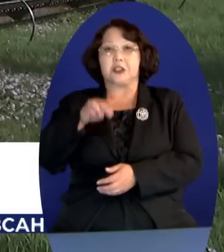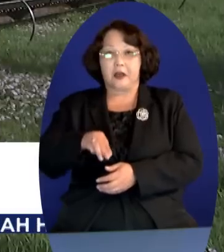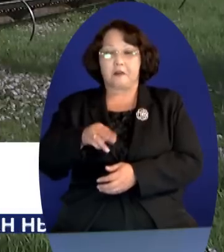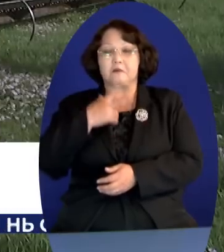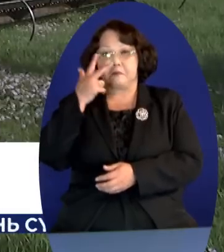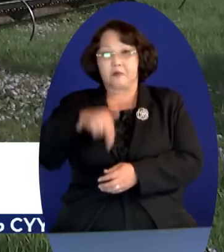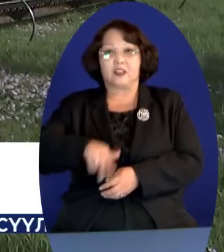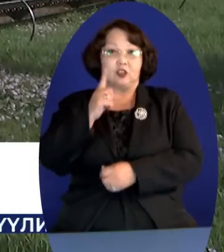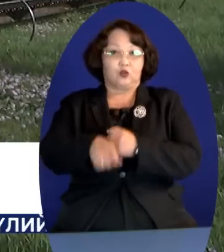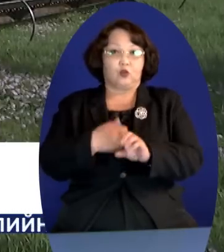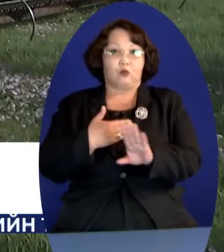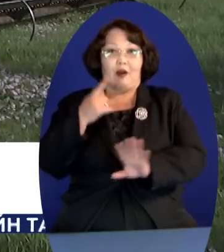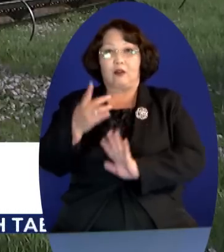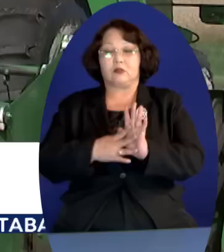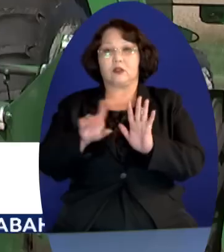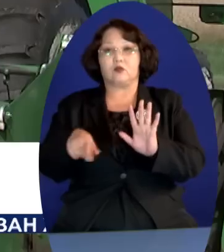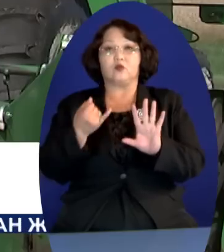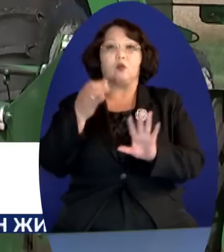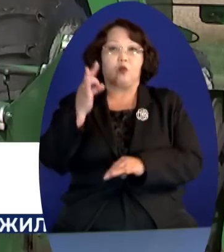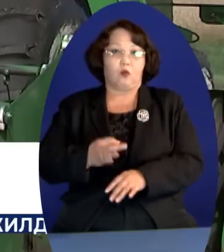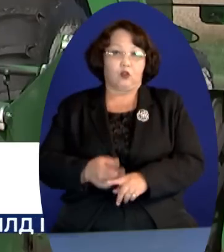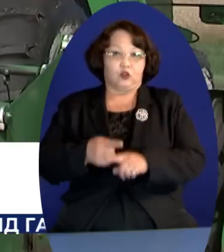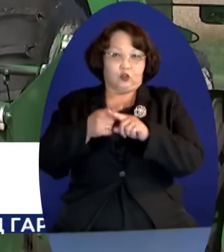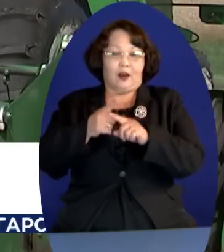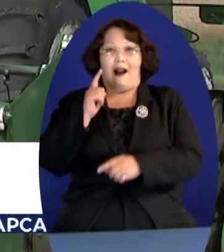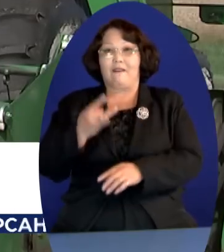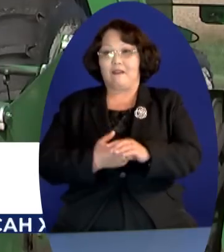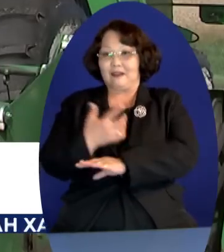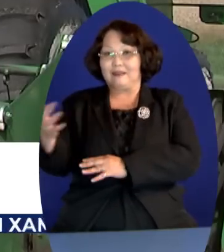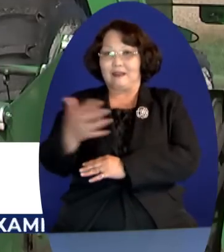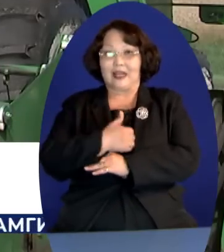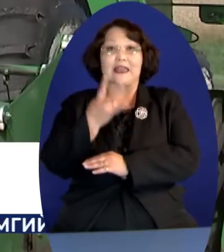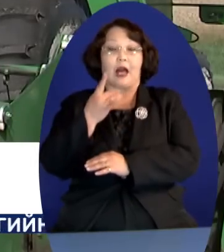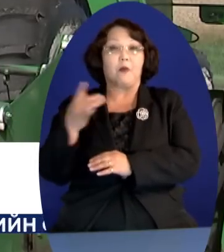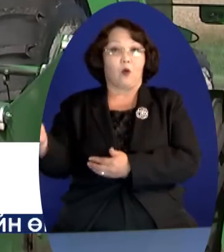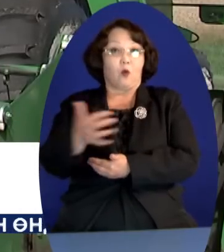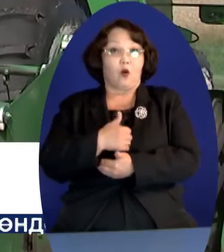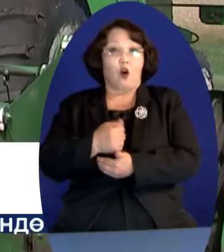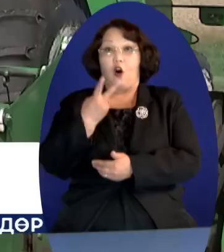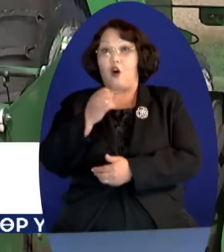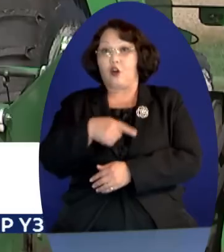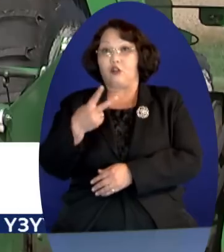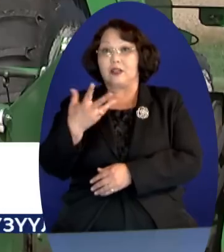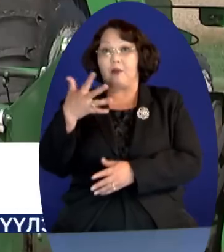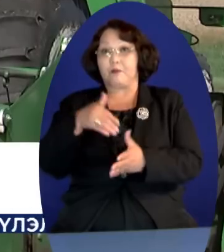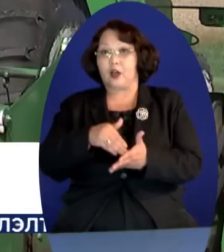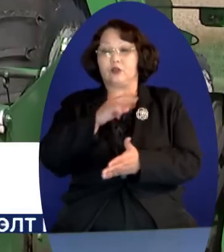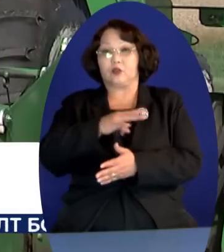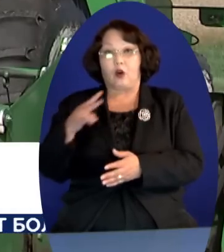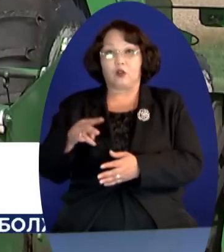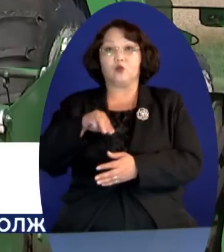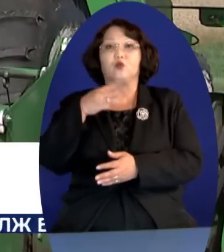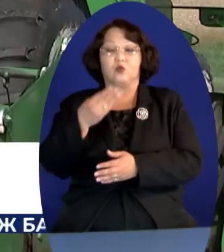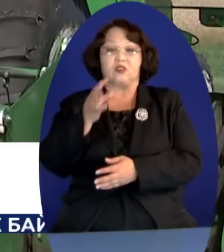оноос 19.6% өсчээ. Манай улс хаврын тариалалт, намрынхаа ургац хураалтад нийтдээ 20-25 мянган тонн төлш ашигладаг